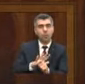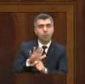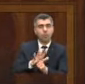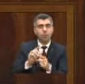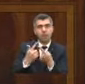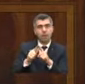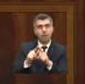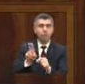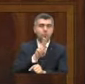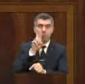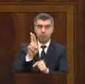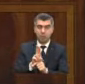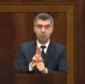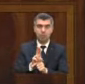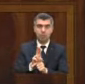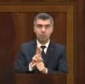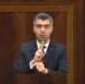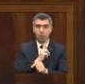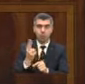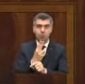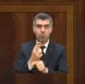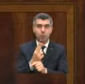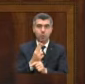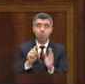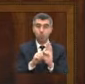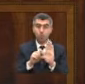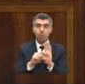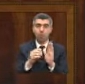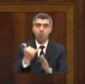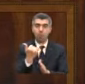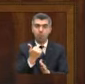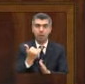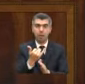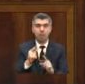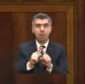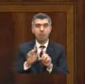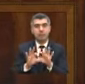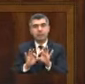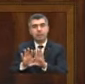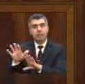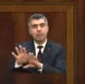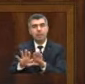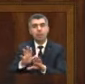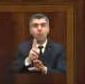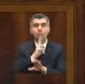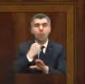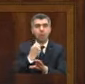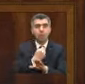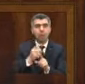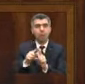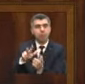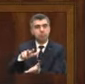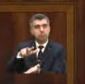بطرح أسئلتهم في موضوع مهم، هو التدابير الحكومية لتفعيل